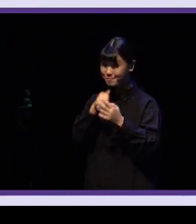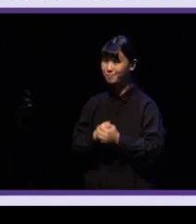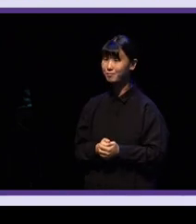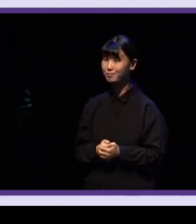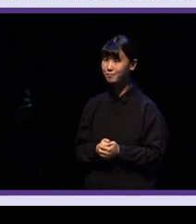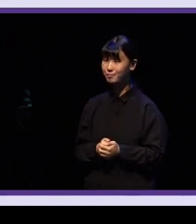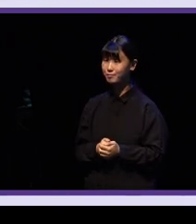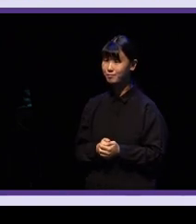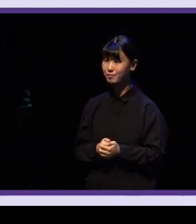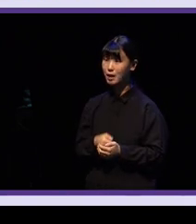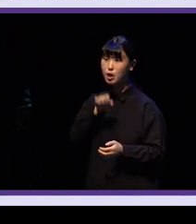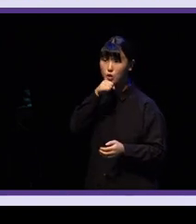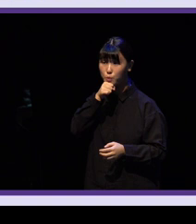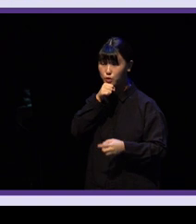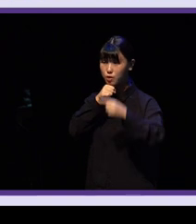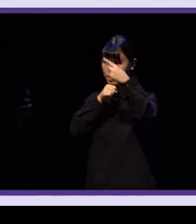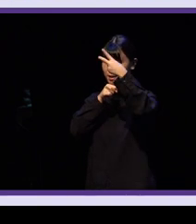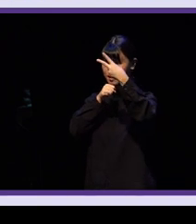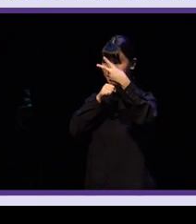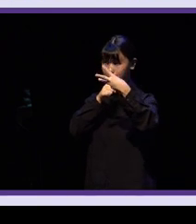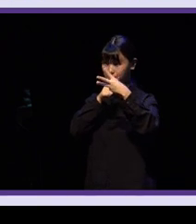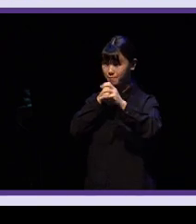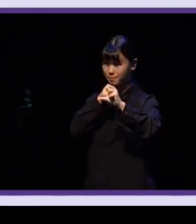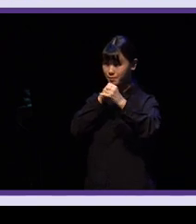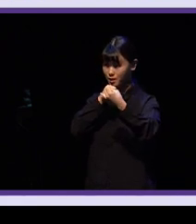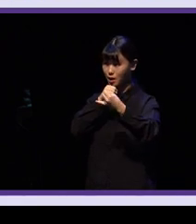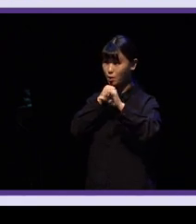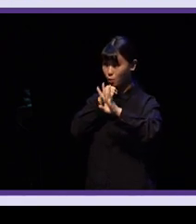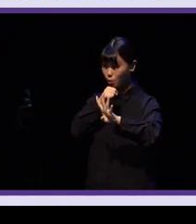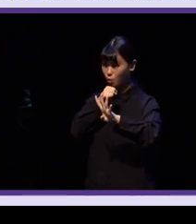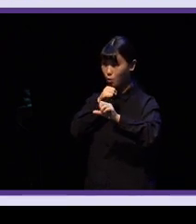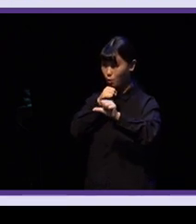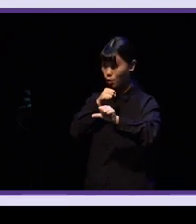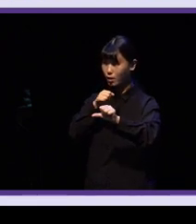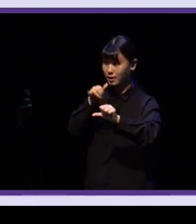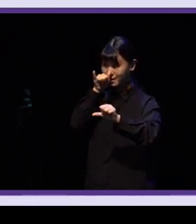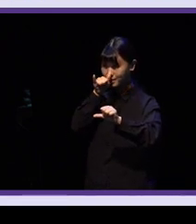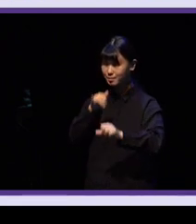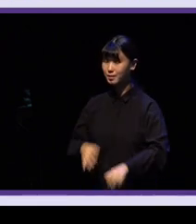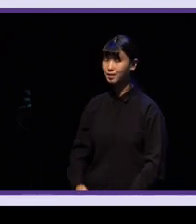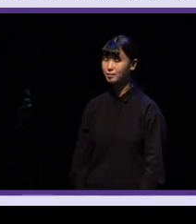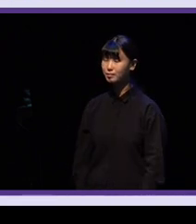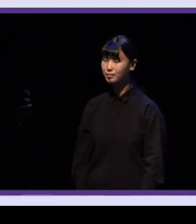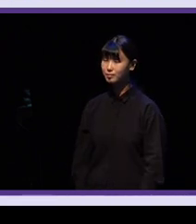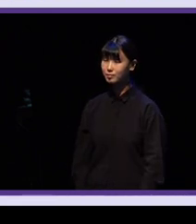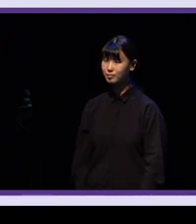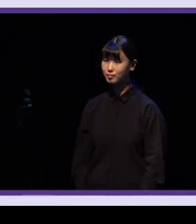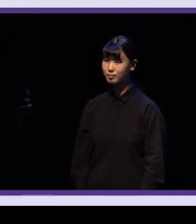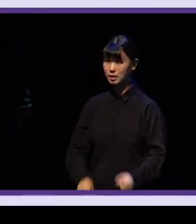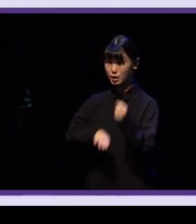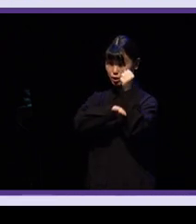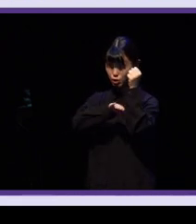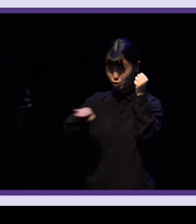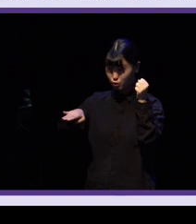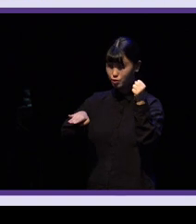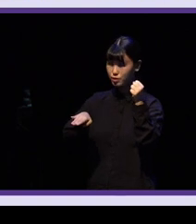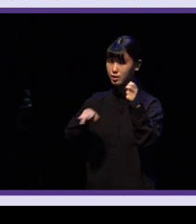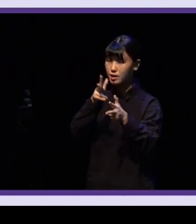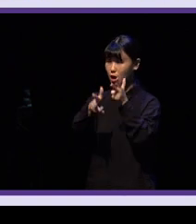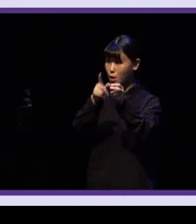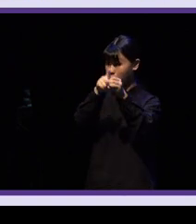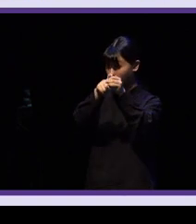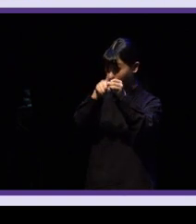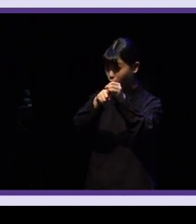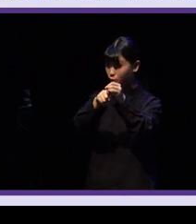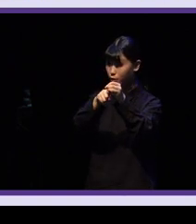5가지 5등급의 채점들을 통해서 진행이 됩니다 지원 심의 기준은 보시면 사업목적 부합성과